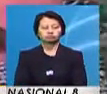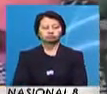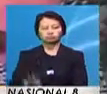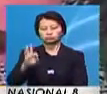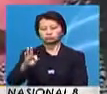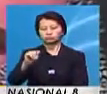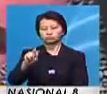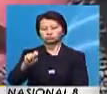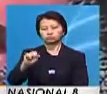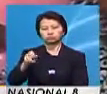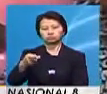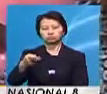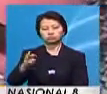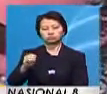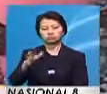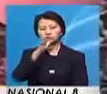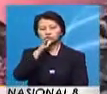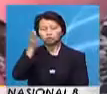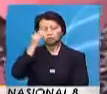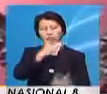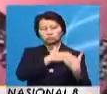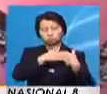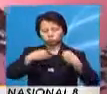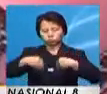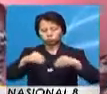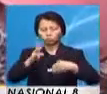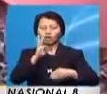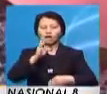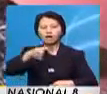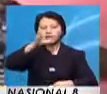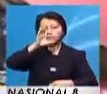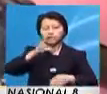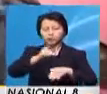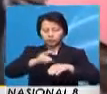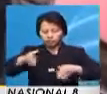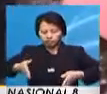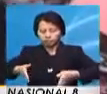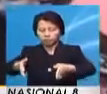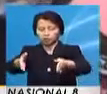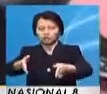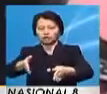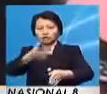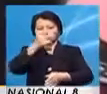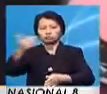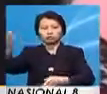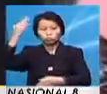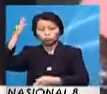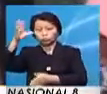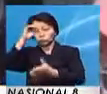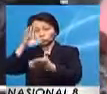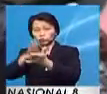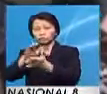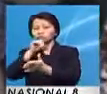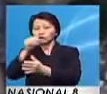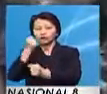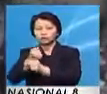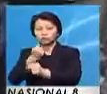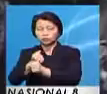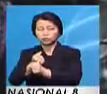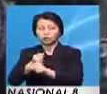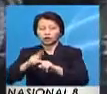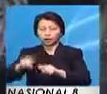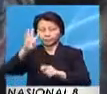Fatimah sebelum ini menyara keluarganya dengan peniaga air minuman di tepi jalan di Pasir Mas kerana bekas suaminya tidak bekerja.